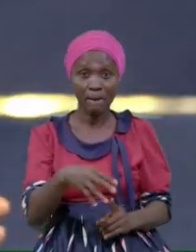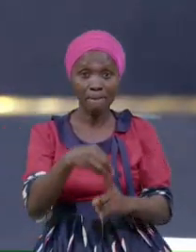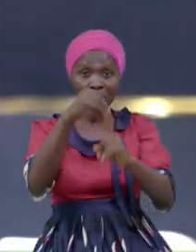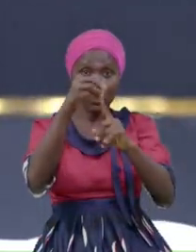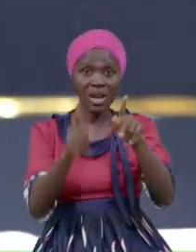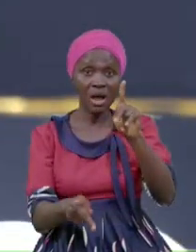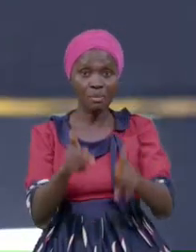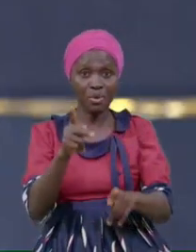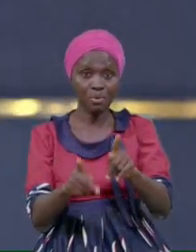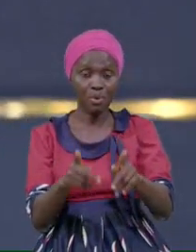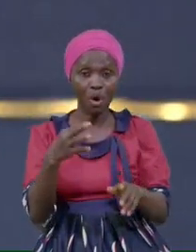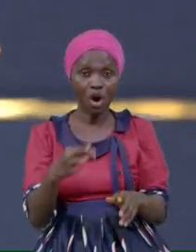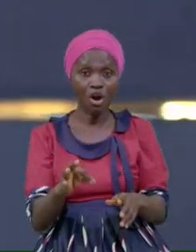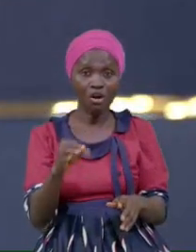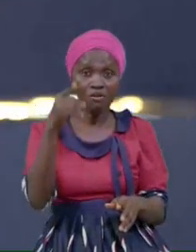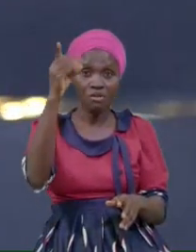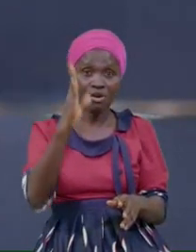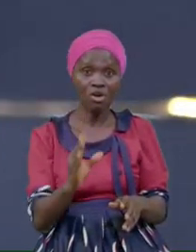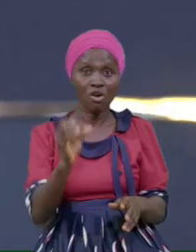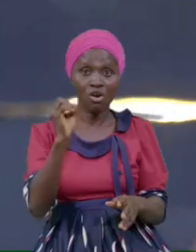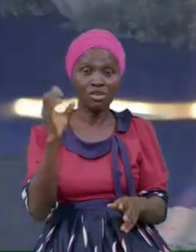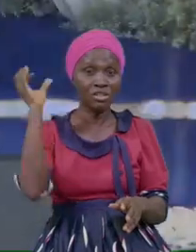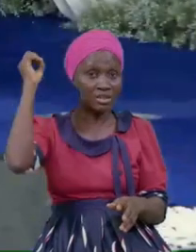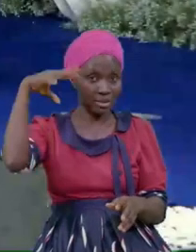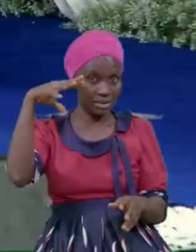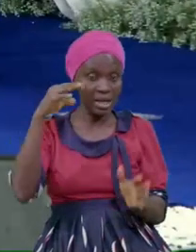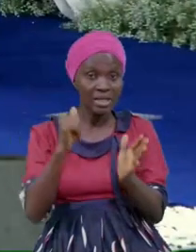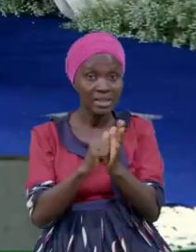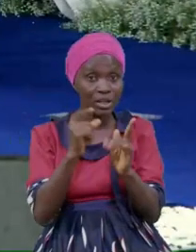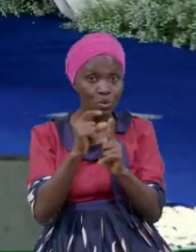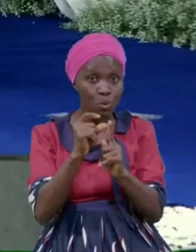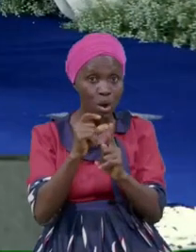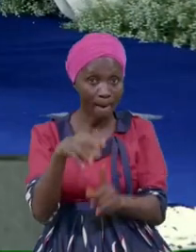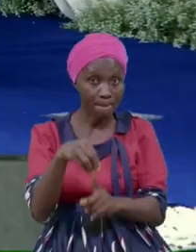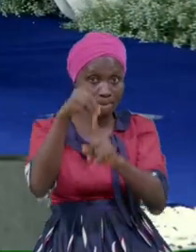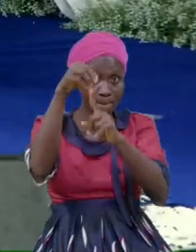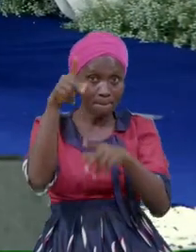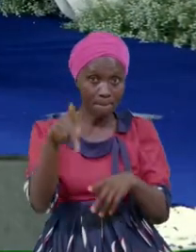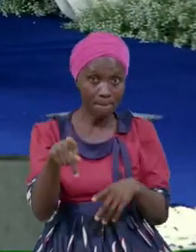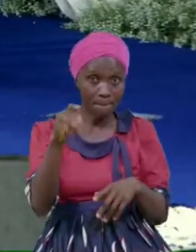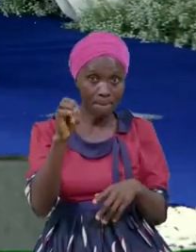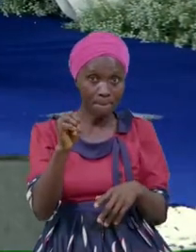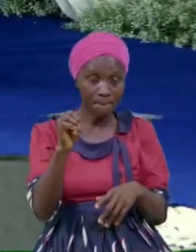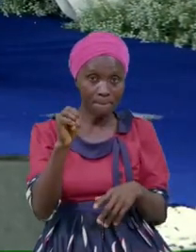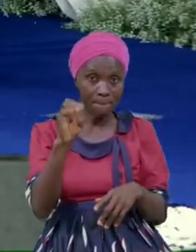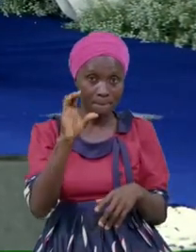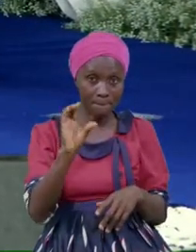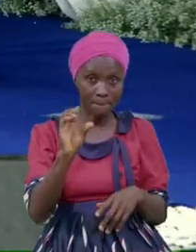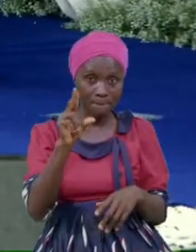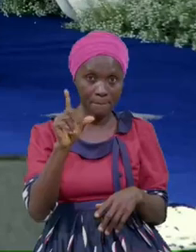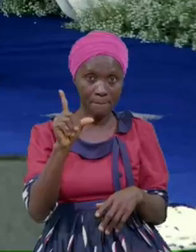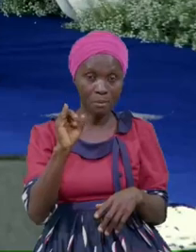Le peuple particulier de la grâce de Dieu. Le mot particulier veut dire le peuple